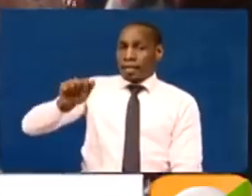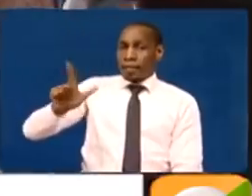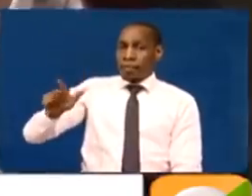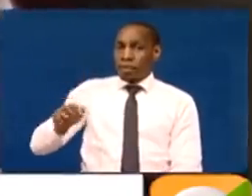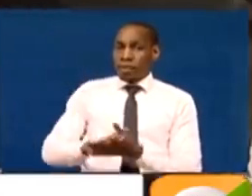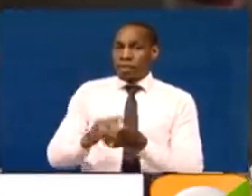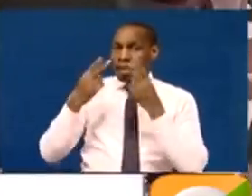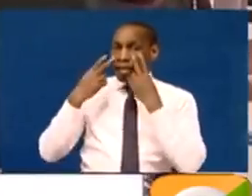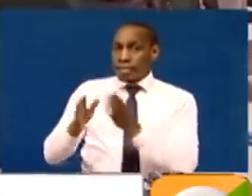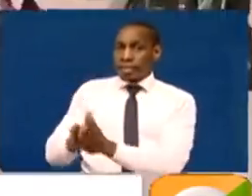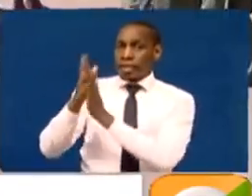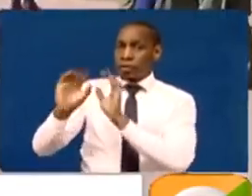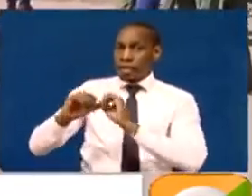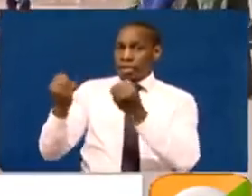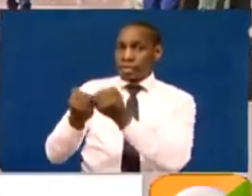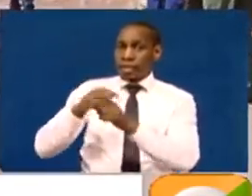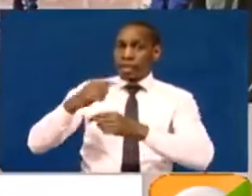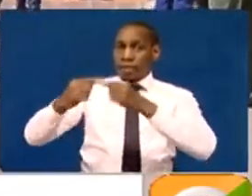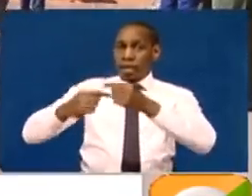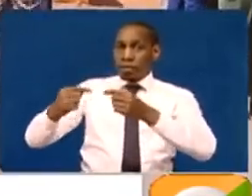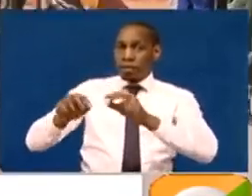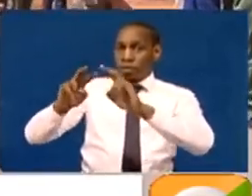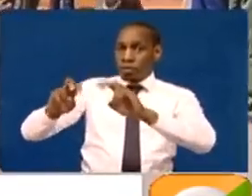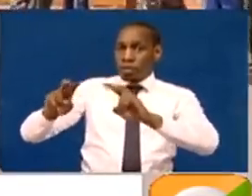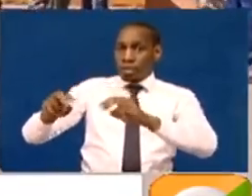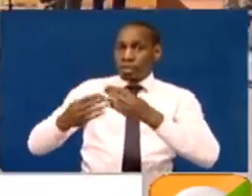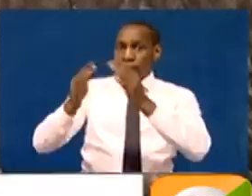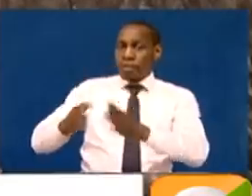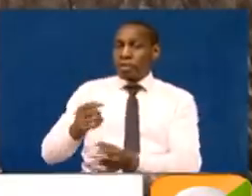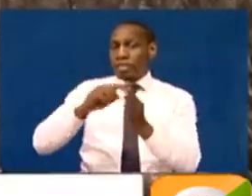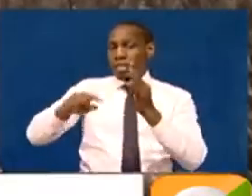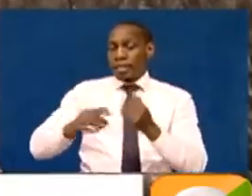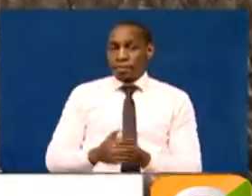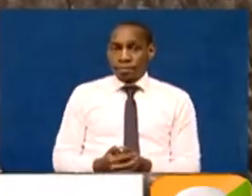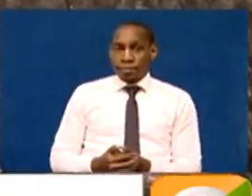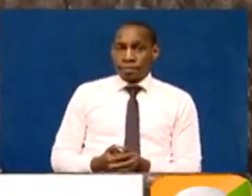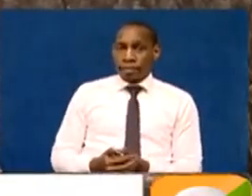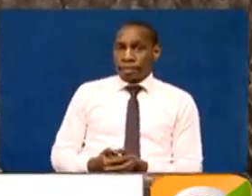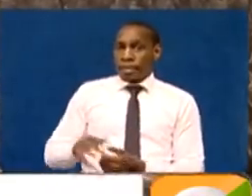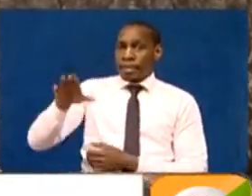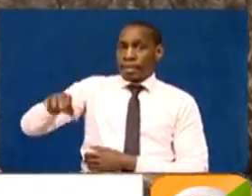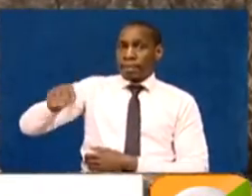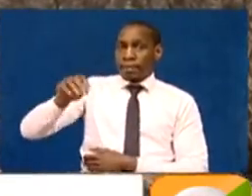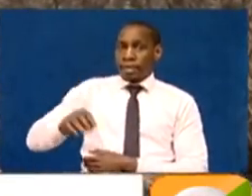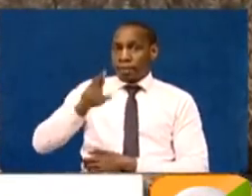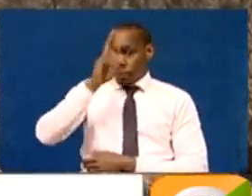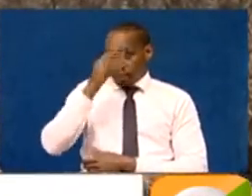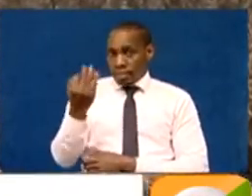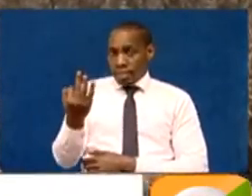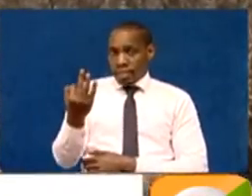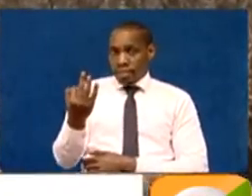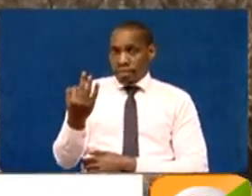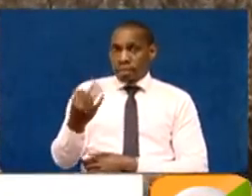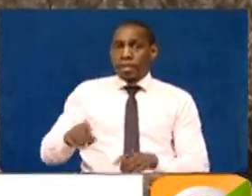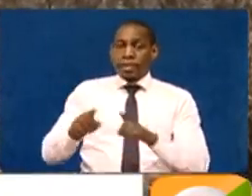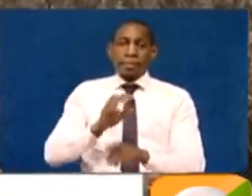upon security agents as he continued to track the escapees. Hapo nikapata askari watatu wa KPR. Na